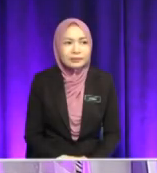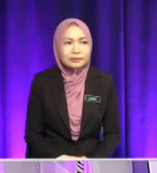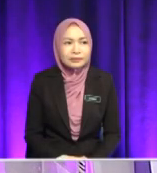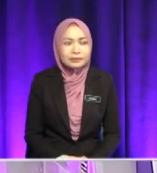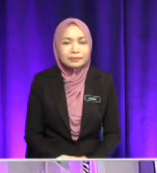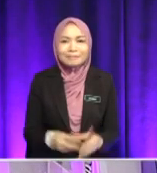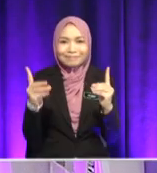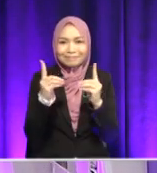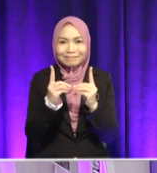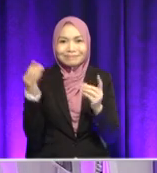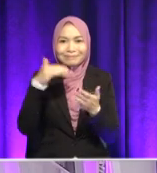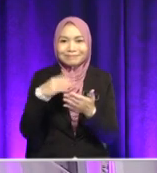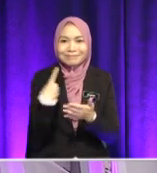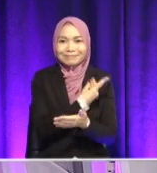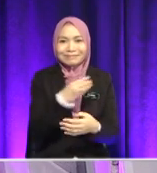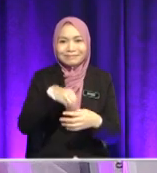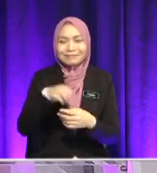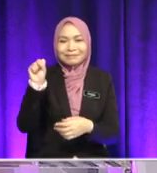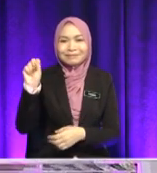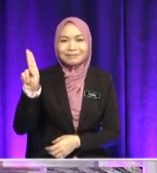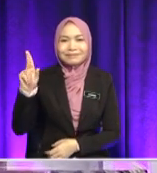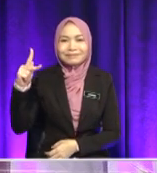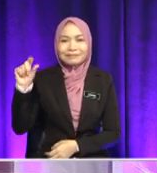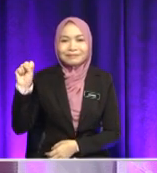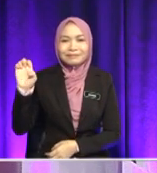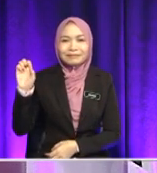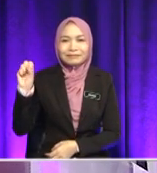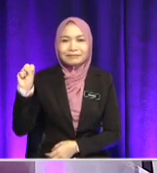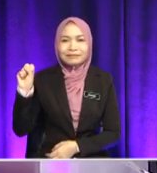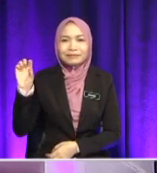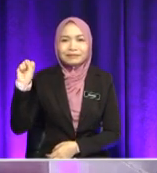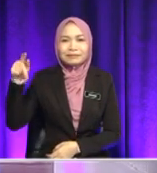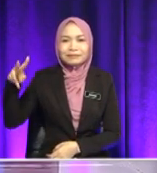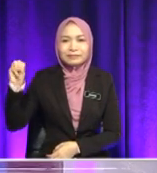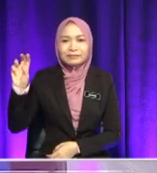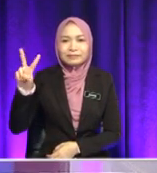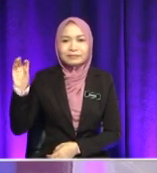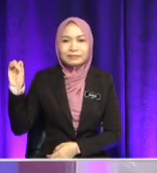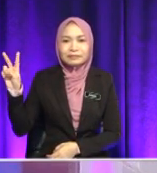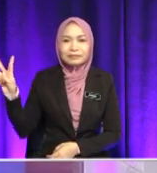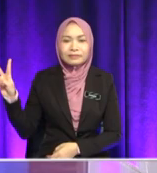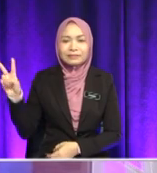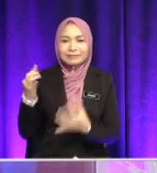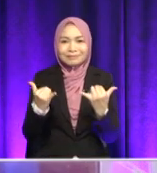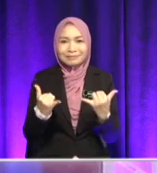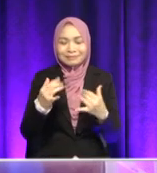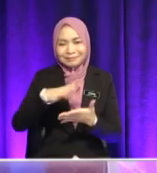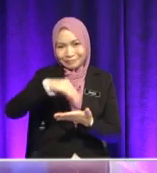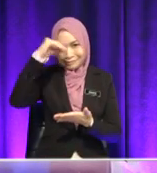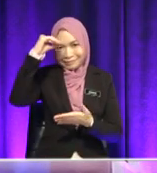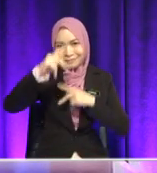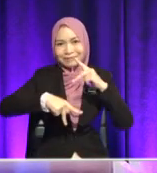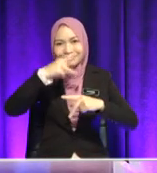bertemu kembali kita dalam sukses SPM 2022 di mana kita sedang belajar memproseskan mengenai